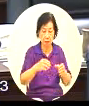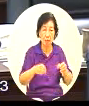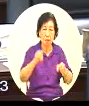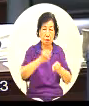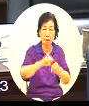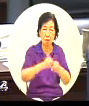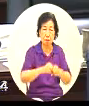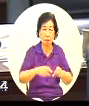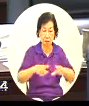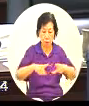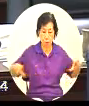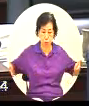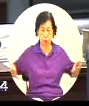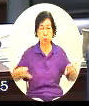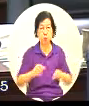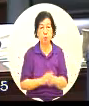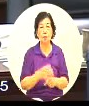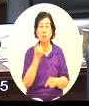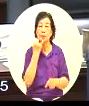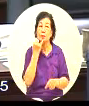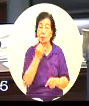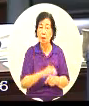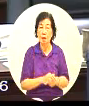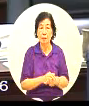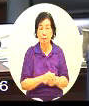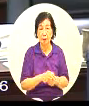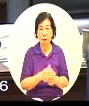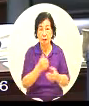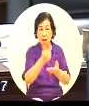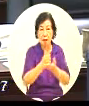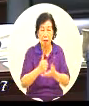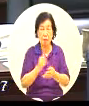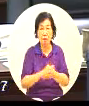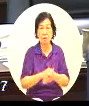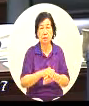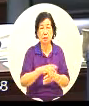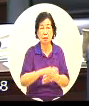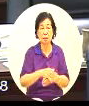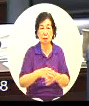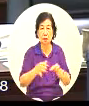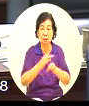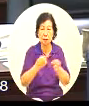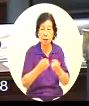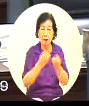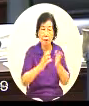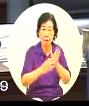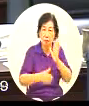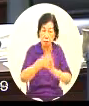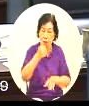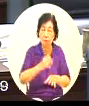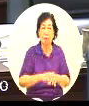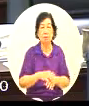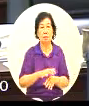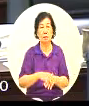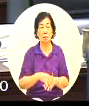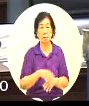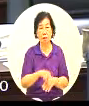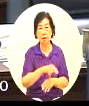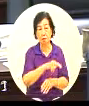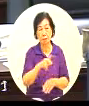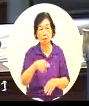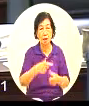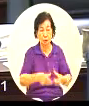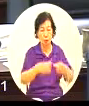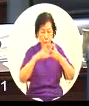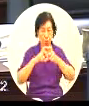哦，这点我要那拜托咱曾局长哈，啊，看我的看法，啊，你有什么记得？有什么看法？ 局长，